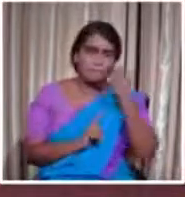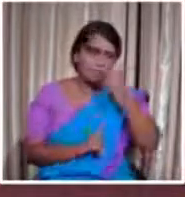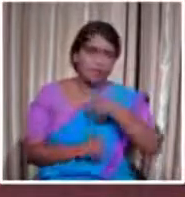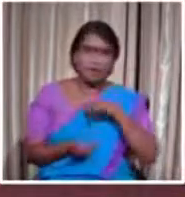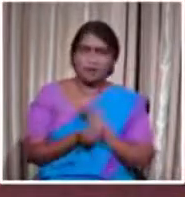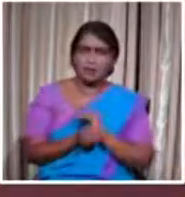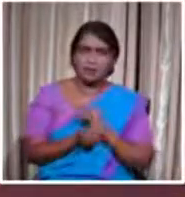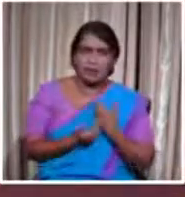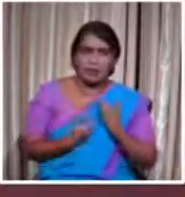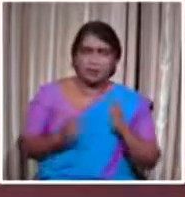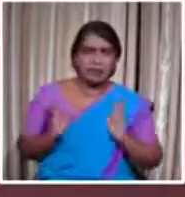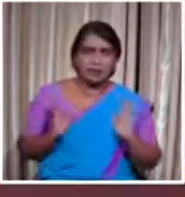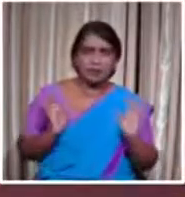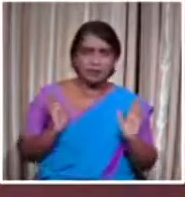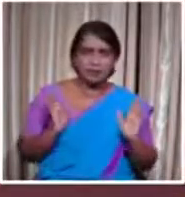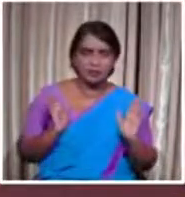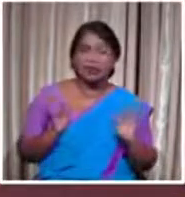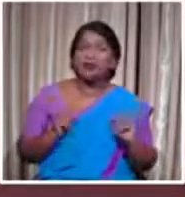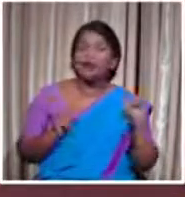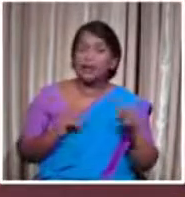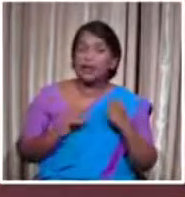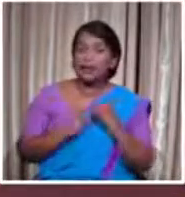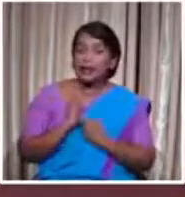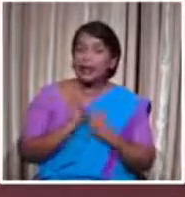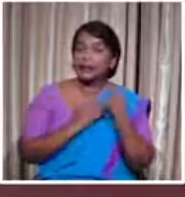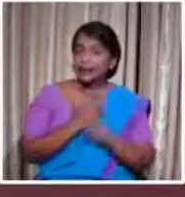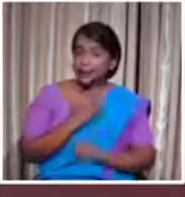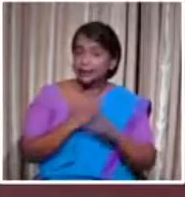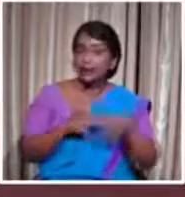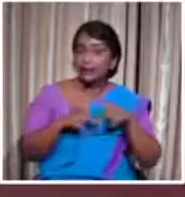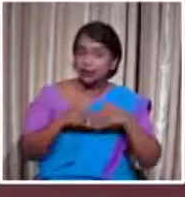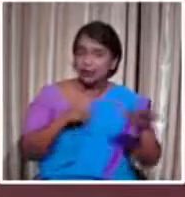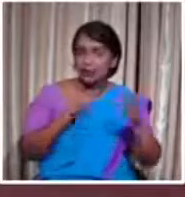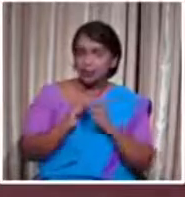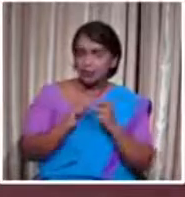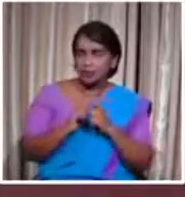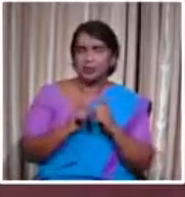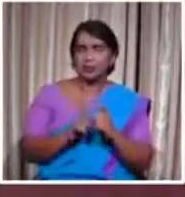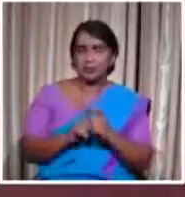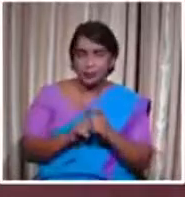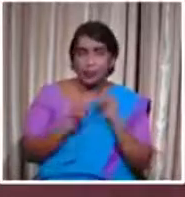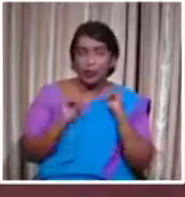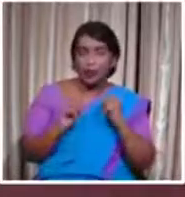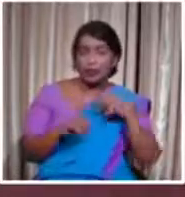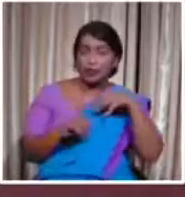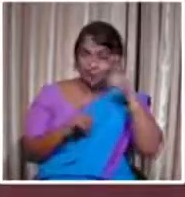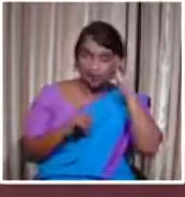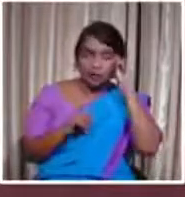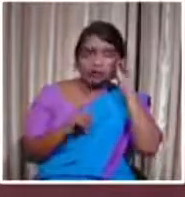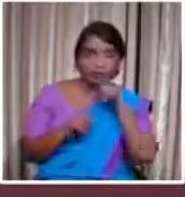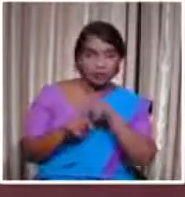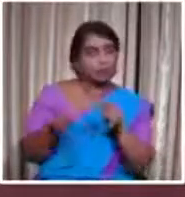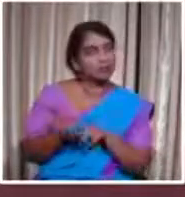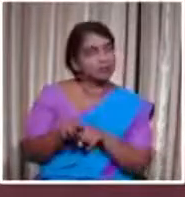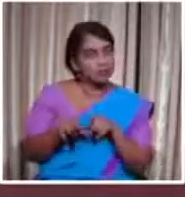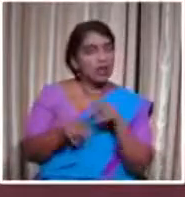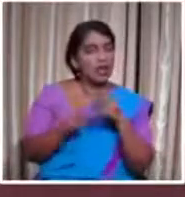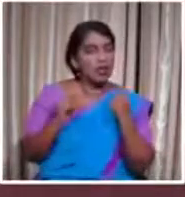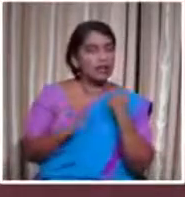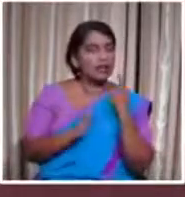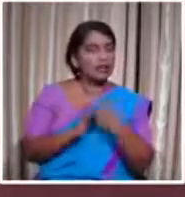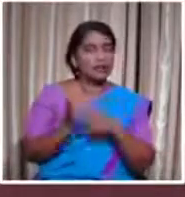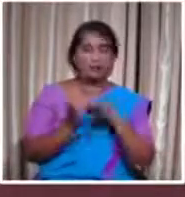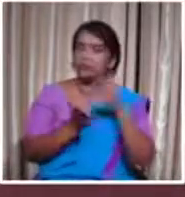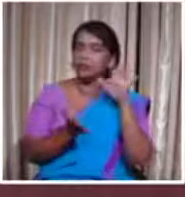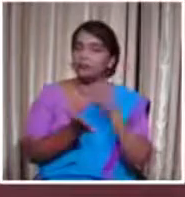නෙමෙයි. මේ නීති රීති ගේන්නේ මේ තියෙන තත්ත්වයේ භයානකම තේරුම් ගන්න. ඒ නිසා තමයි මේ හදිසි නීතිය